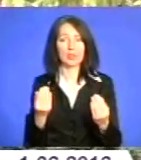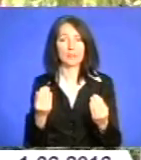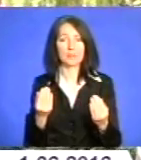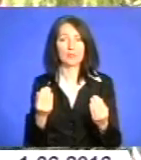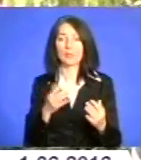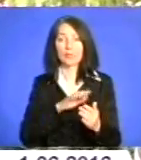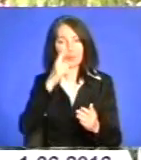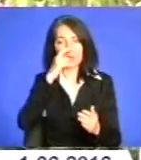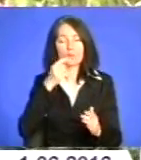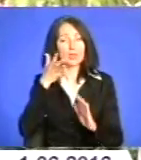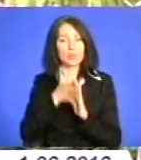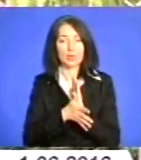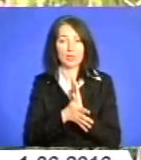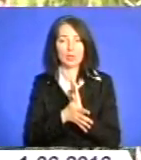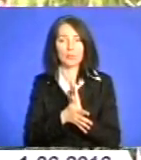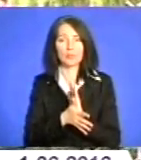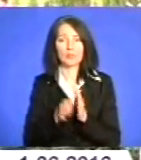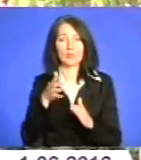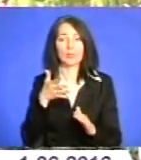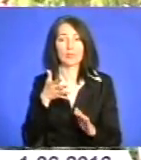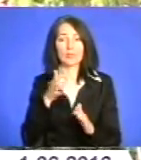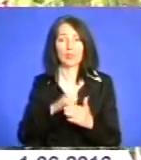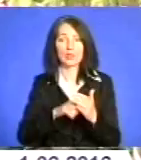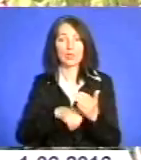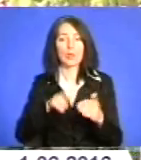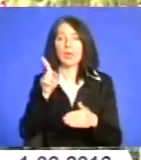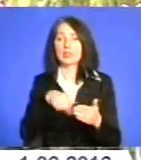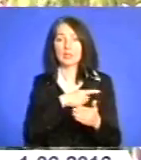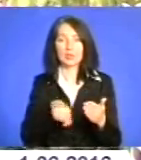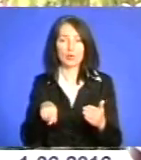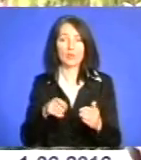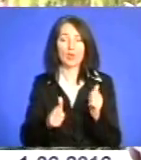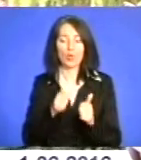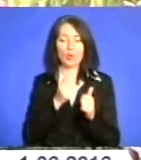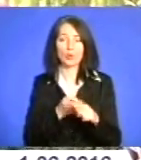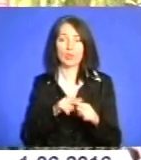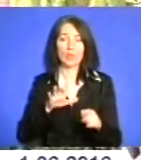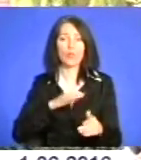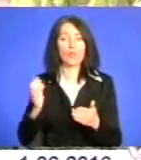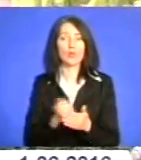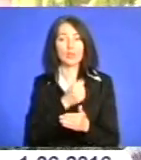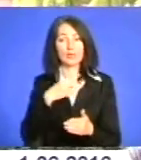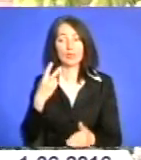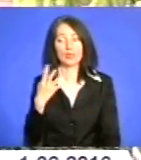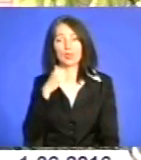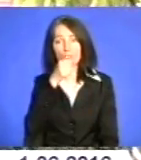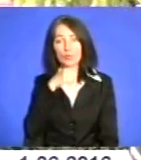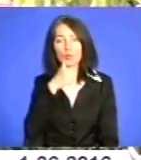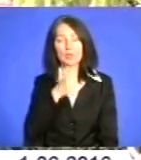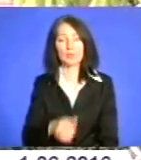по незрозумілим взагалі причинам скасований той конкурс, який був виграний у 2014 році.